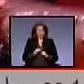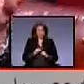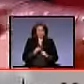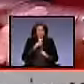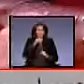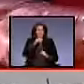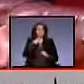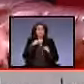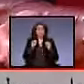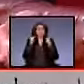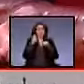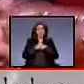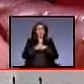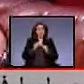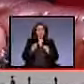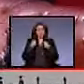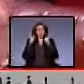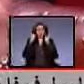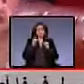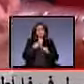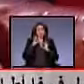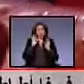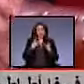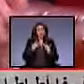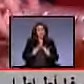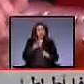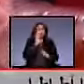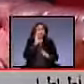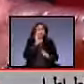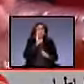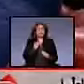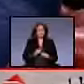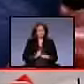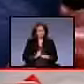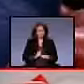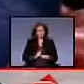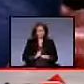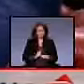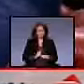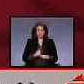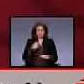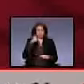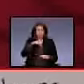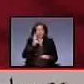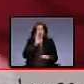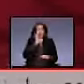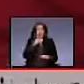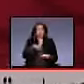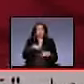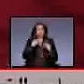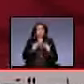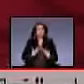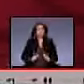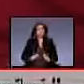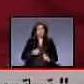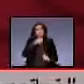في ناس بتفتكرني عصبي. انا ببقى بقوله وانا بصدق عشان طالع من قلبك. مصدقه جدا. وازعل بسرعه